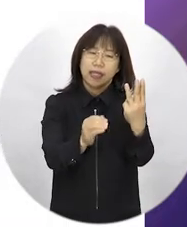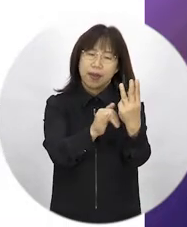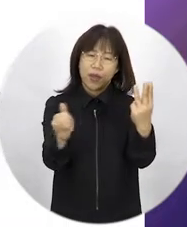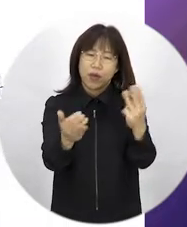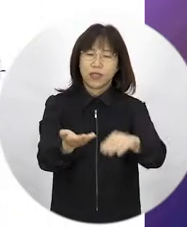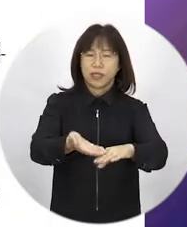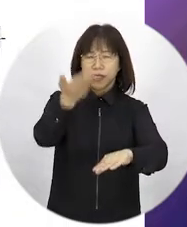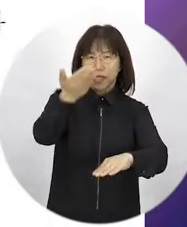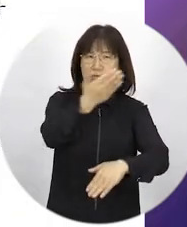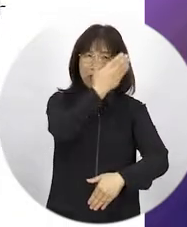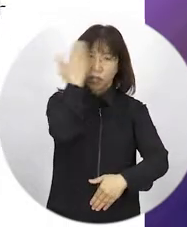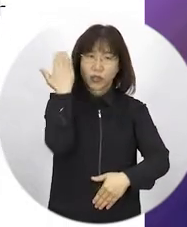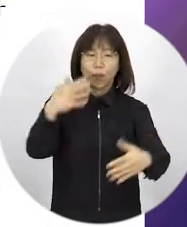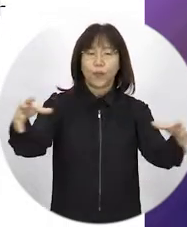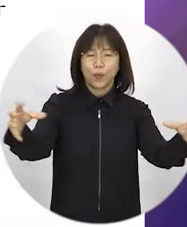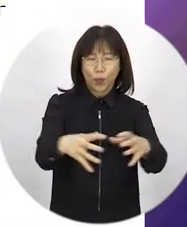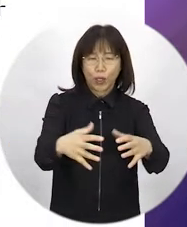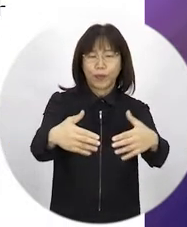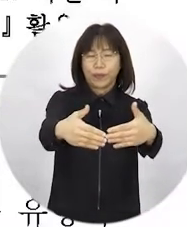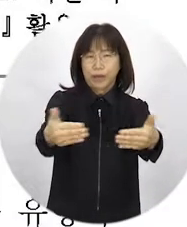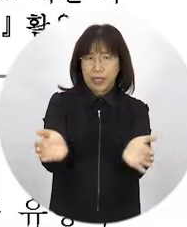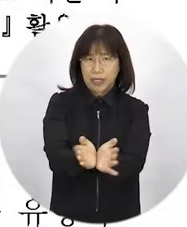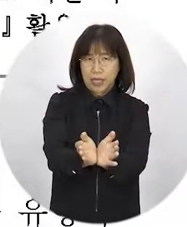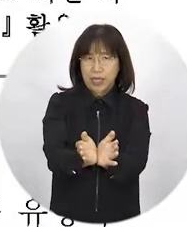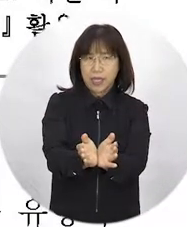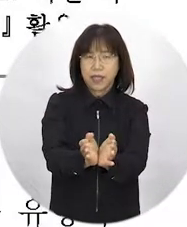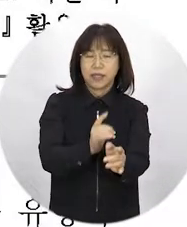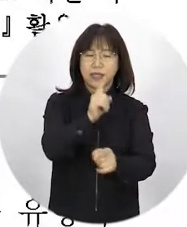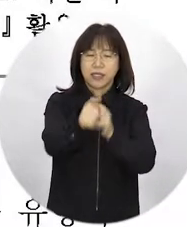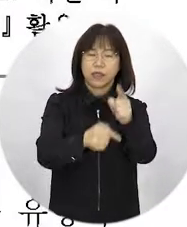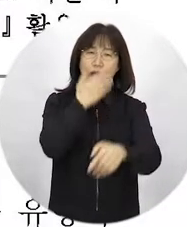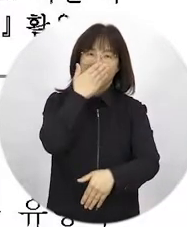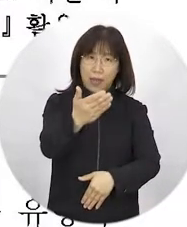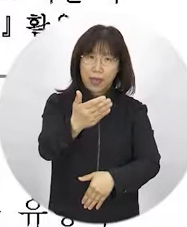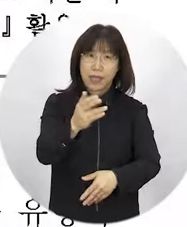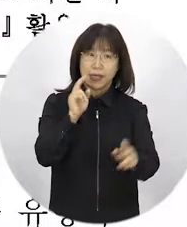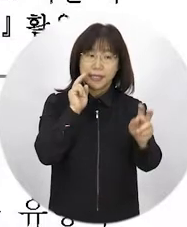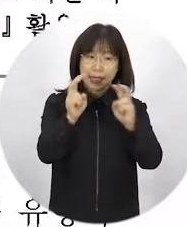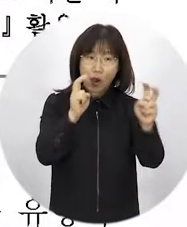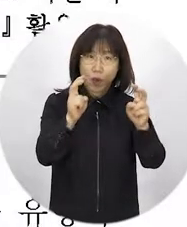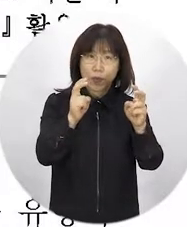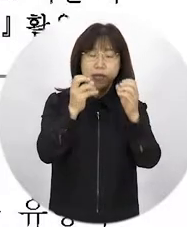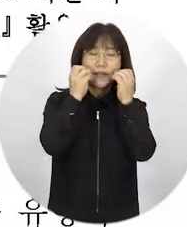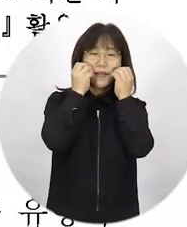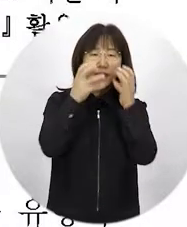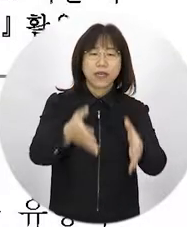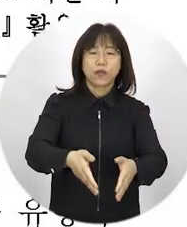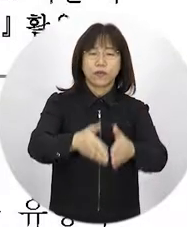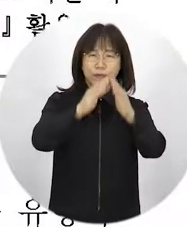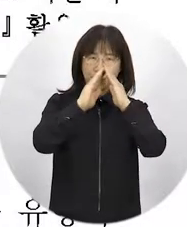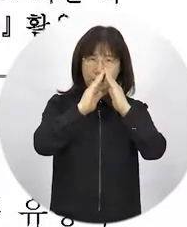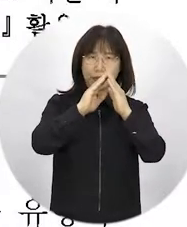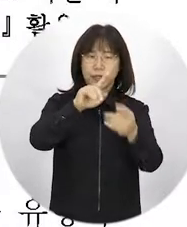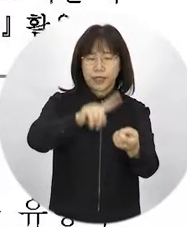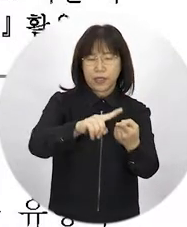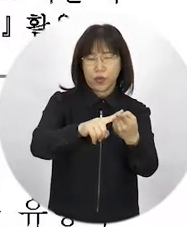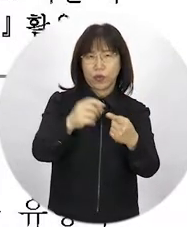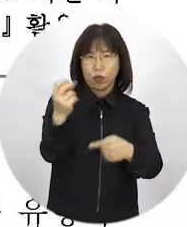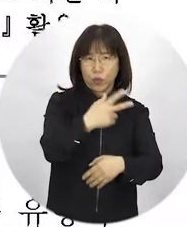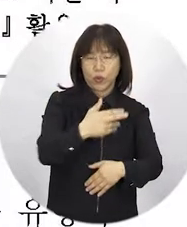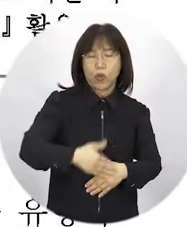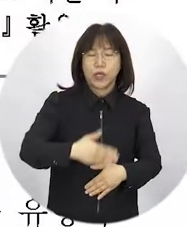청년 모임 또는 단체면 누구나 신청 가능합니다. 사업은 지정주제인 창업활동 지원